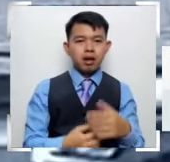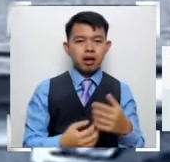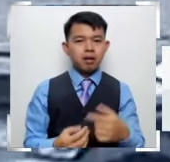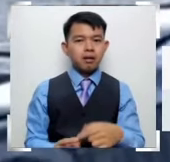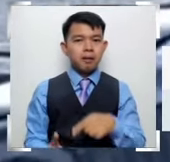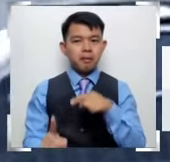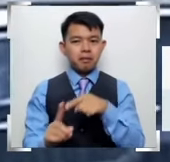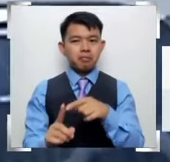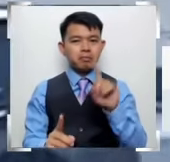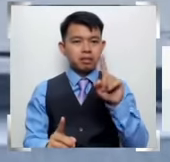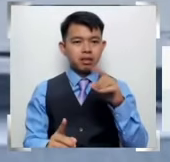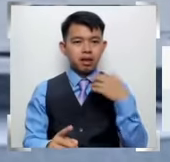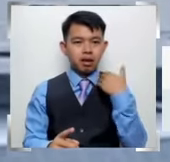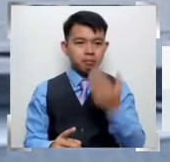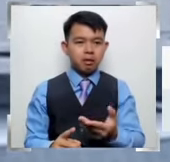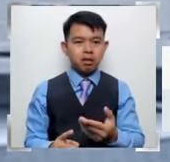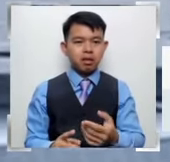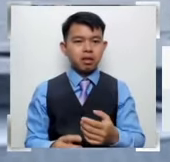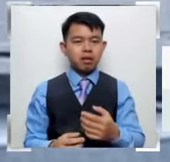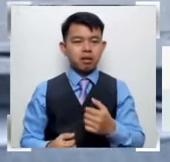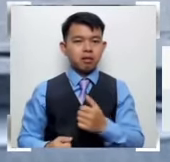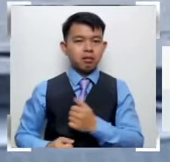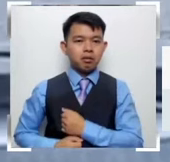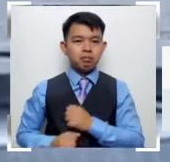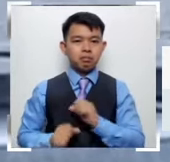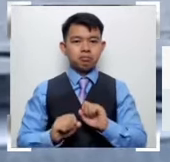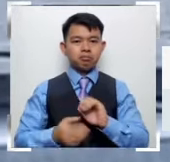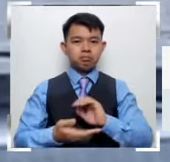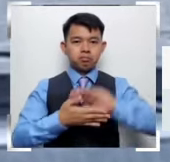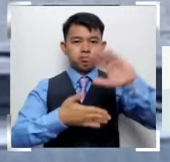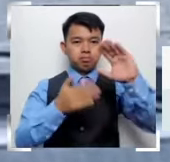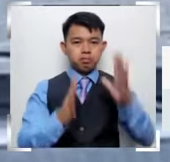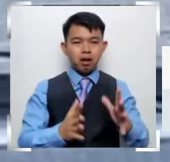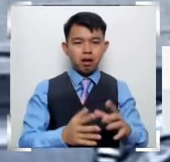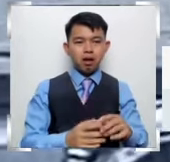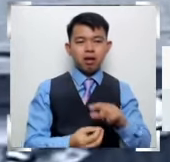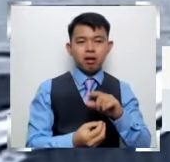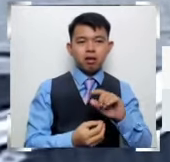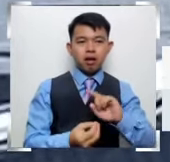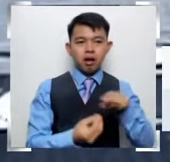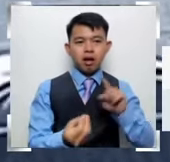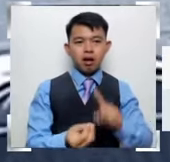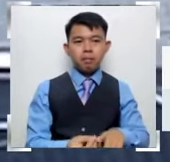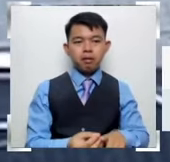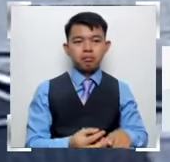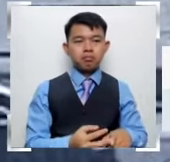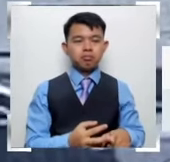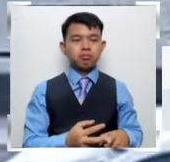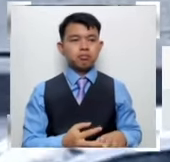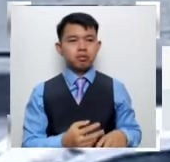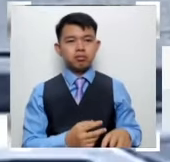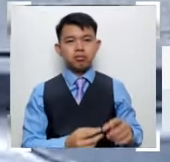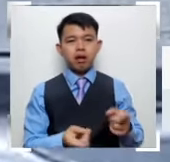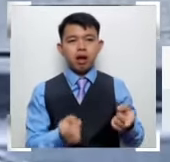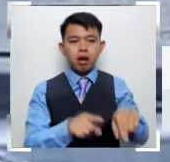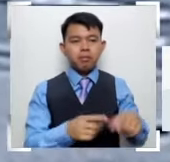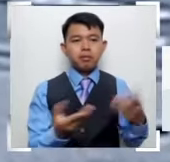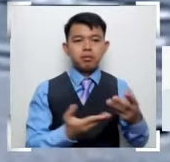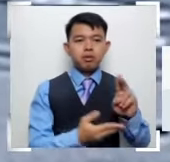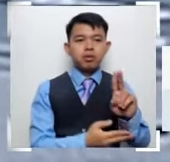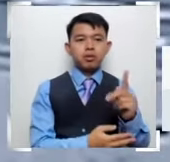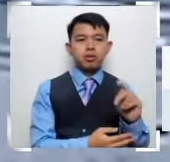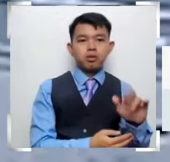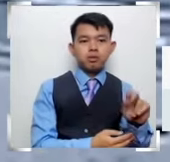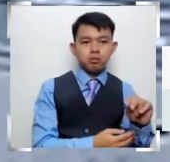pro-Russia military blogger na kadalasan nagkokomento tungkol sa sigalot sa Ukraine. Mayigit 30 iba pa ang sugatan. Ngayong araw